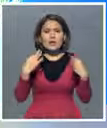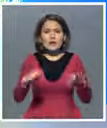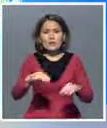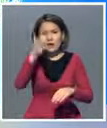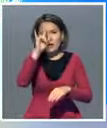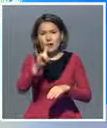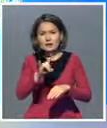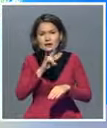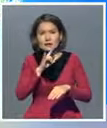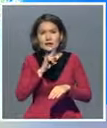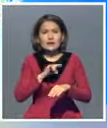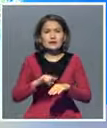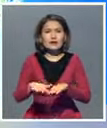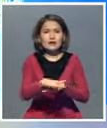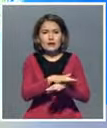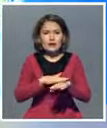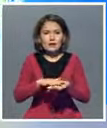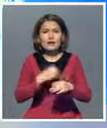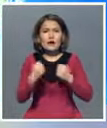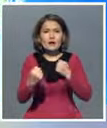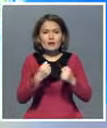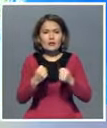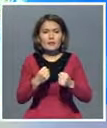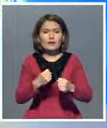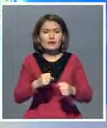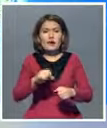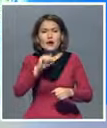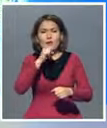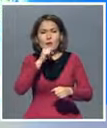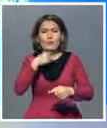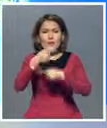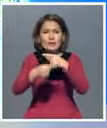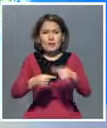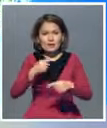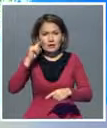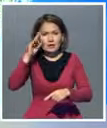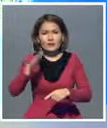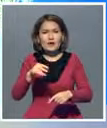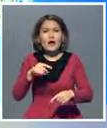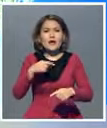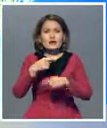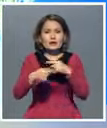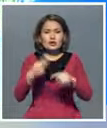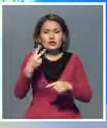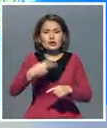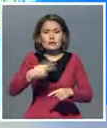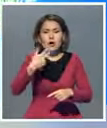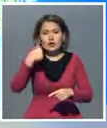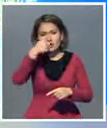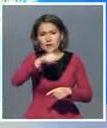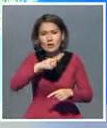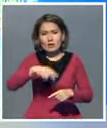Тәуелсіздік еліміздің елдігін, халықтардың теңдігін, бабалардың ерлігін паш ететін күн. Небәрі 23 жылда мемлекетіміз әлемдік аренада